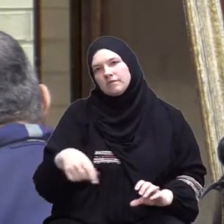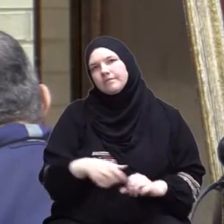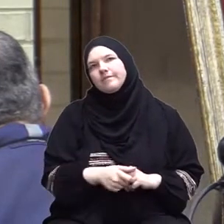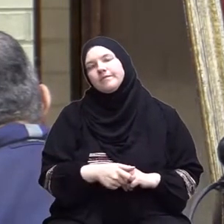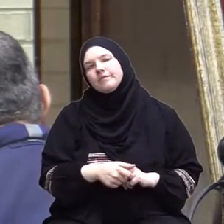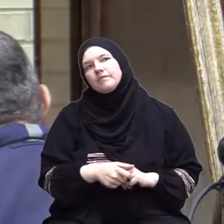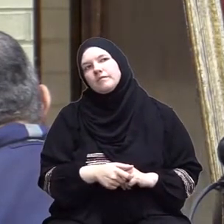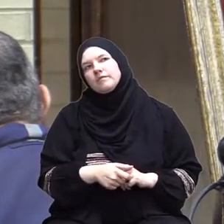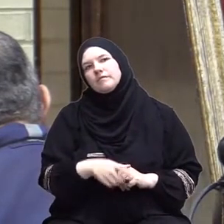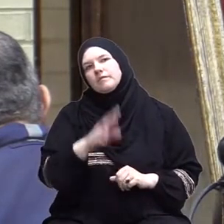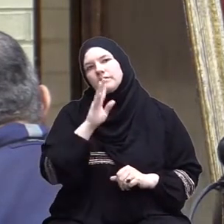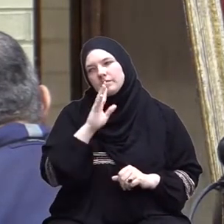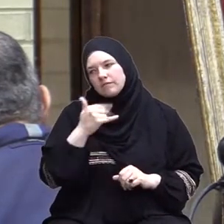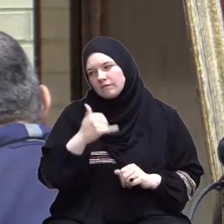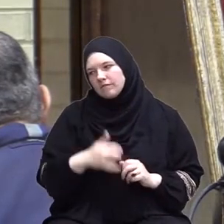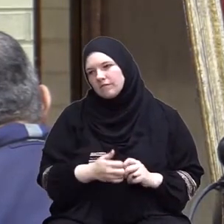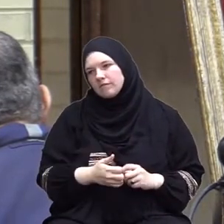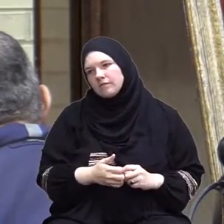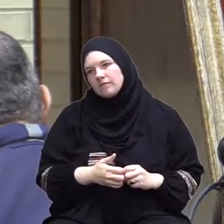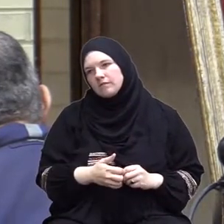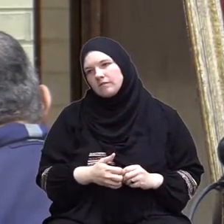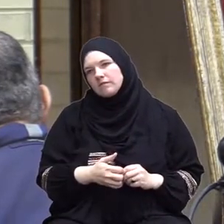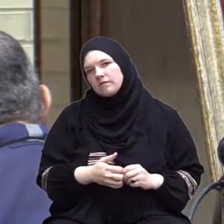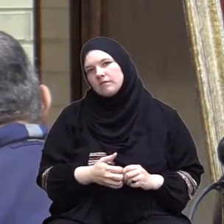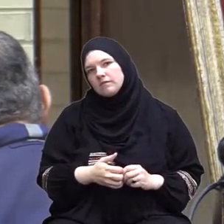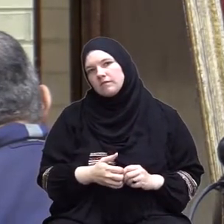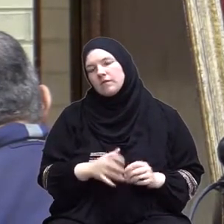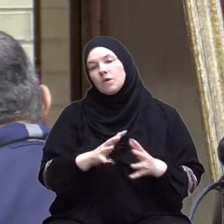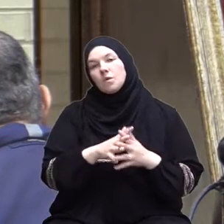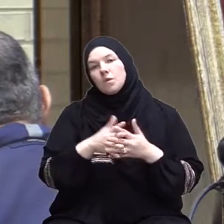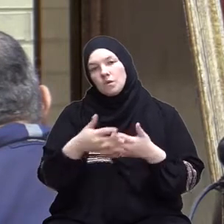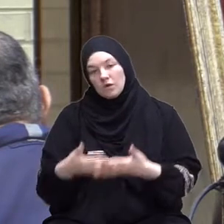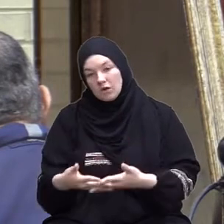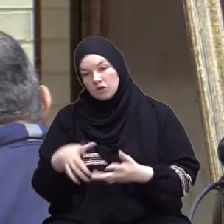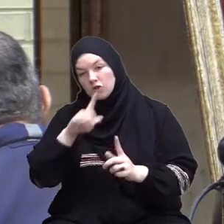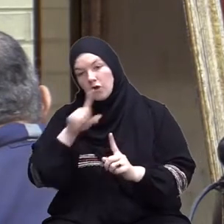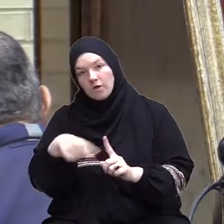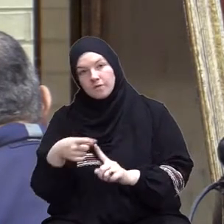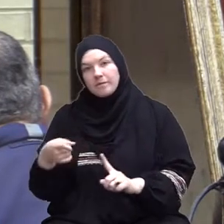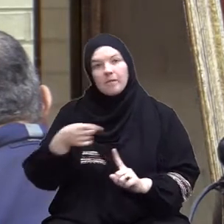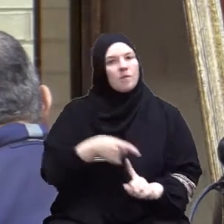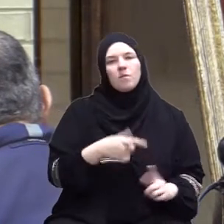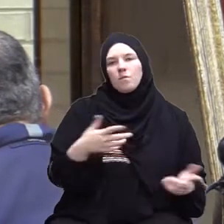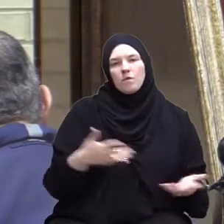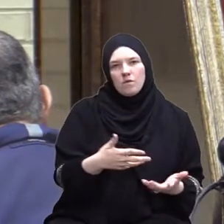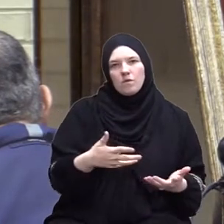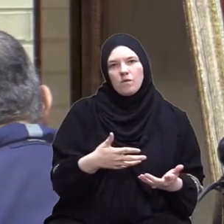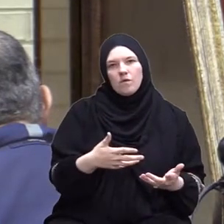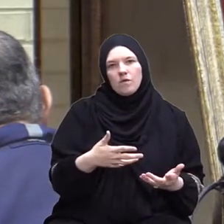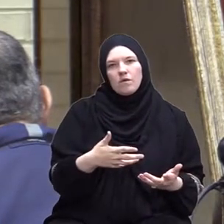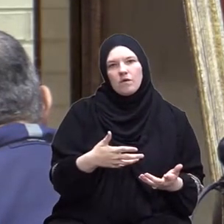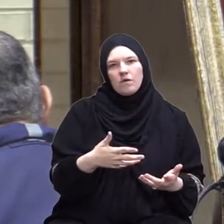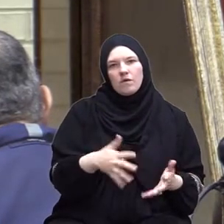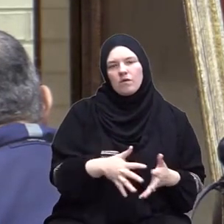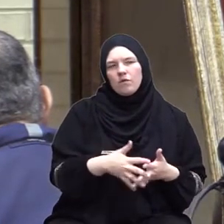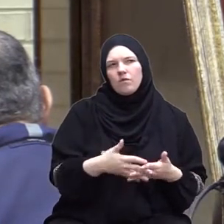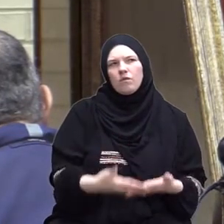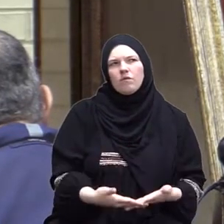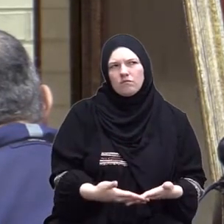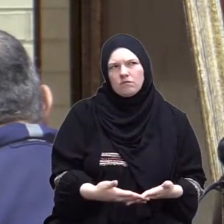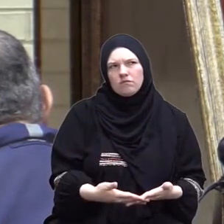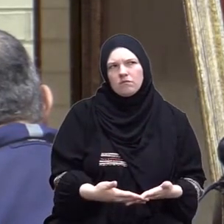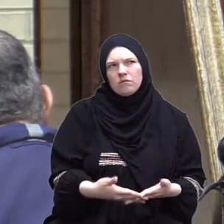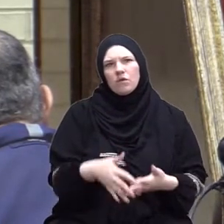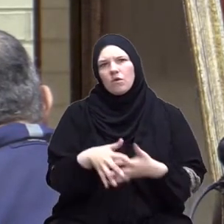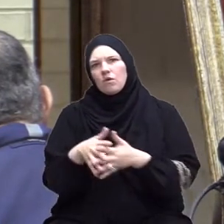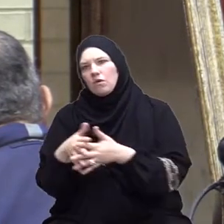مُصَدِّقًا لِمَا مَعَكُمْ. The Quran is referring here to what? To the Quran. The